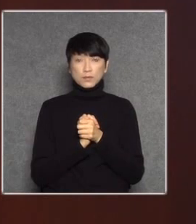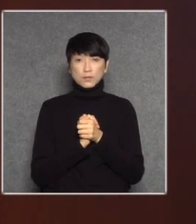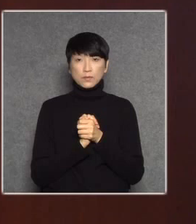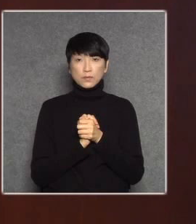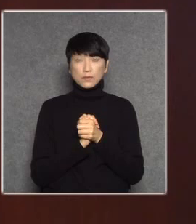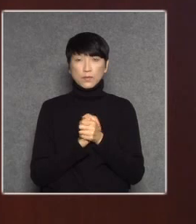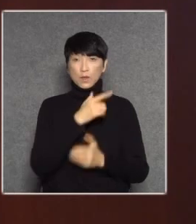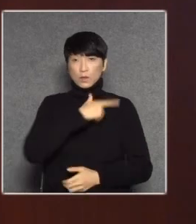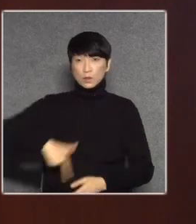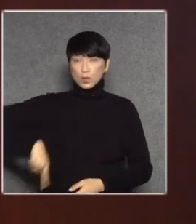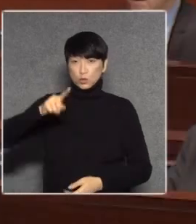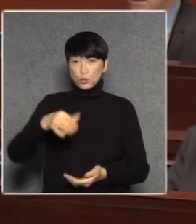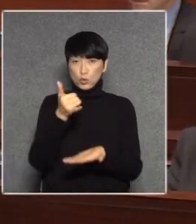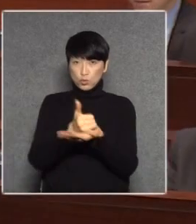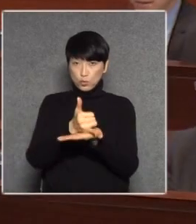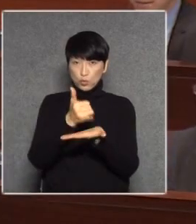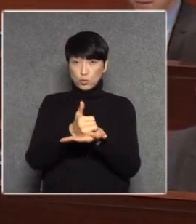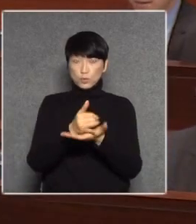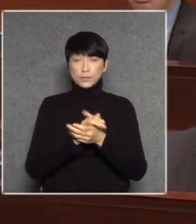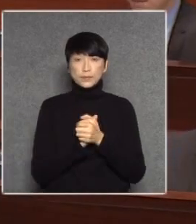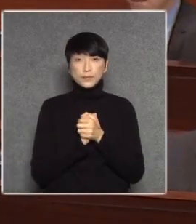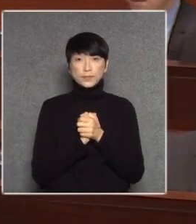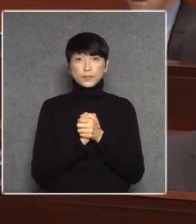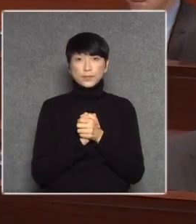請議員立即返回座位。